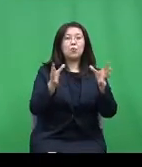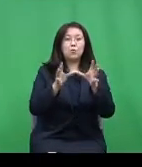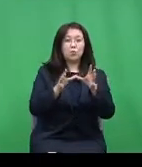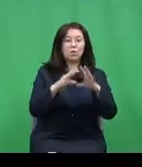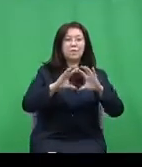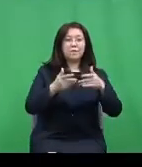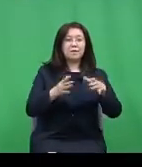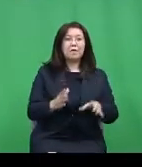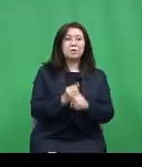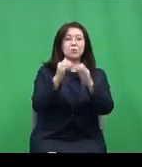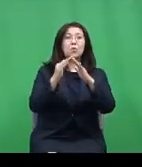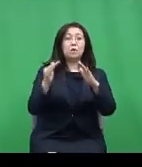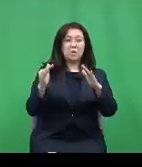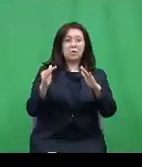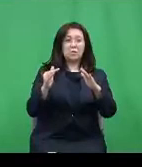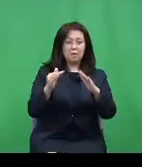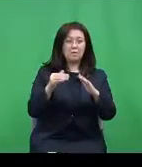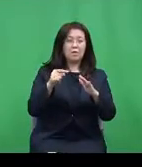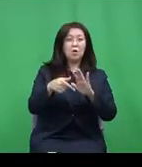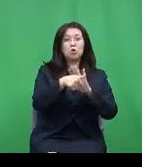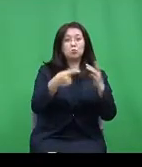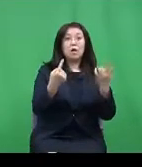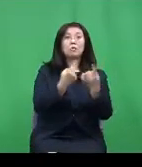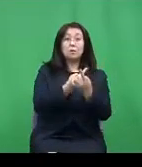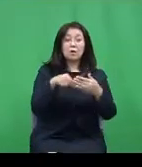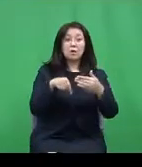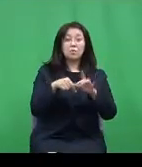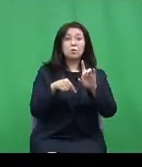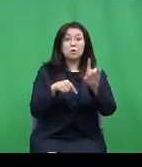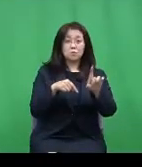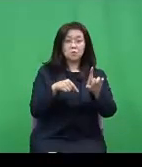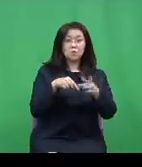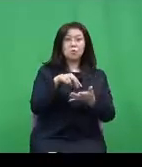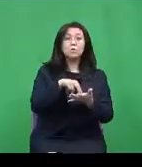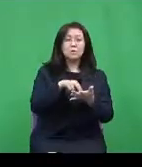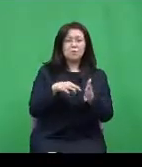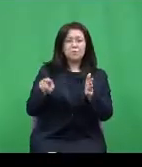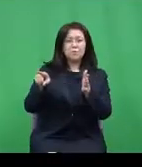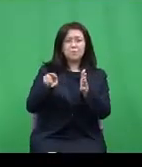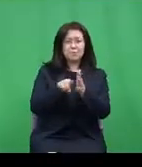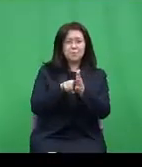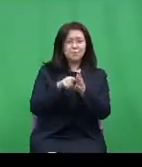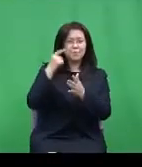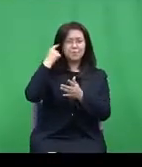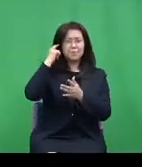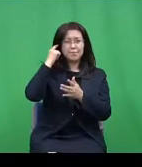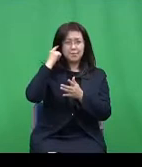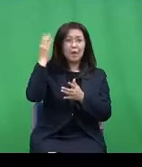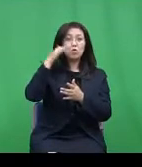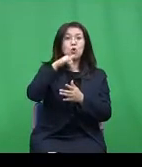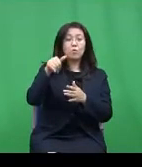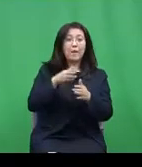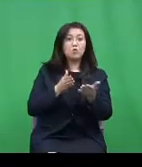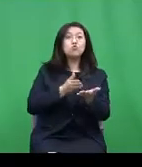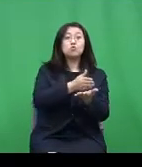会で、立山黒部のブランド化の一環としてですね、長い長い間の懸案であ